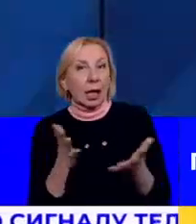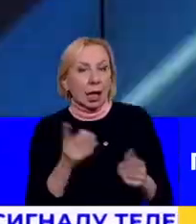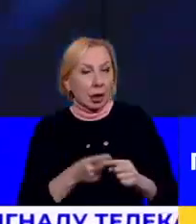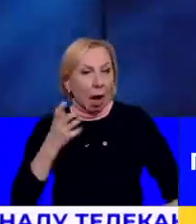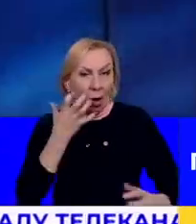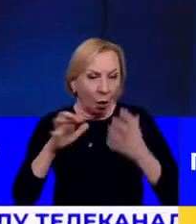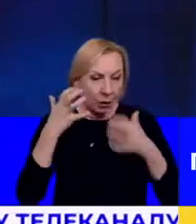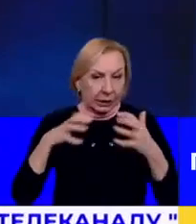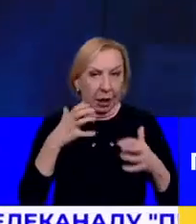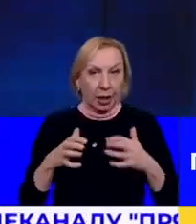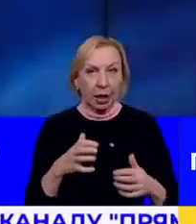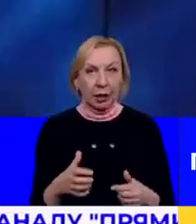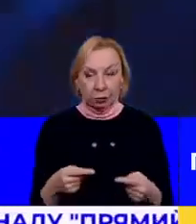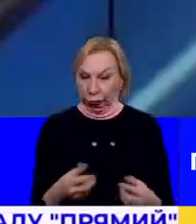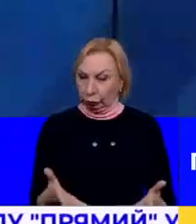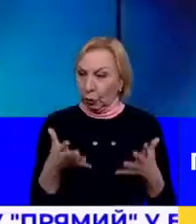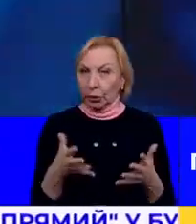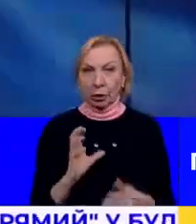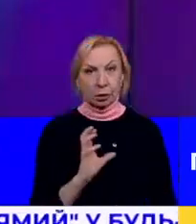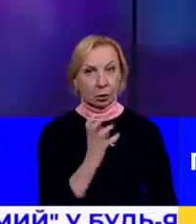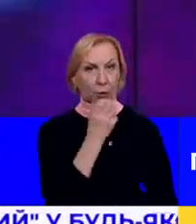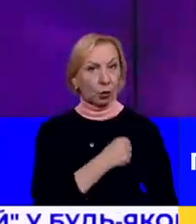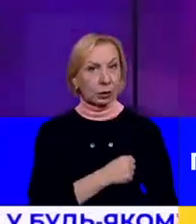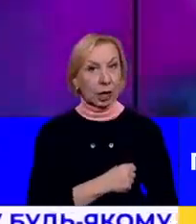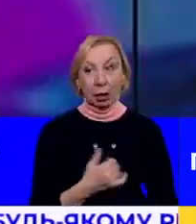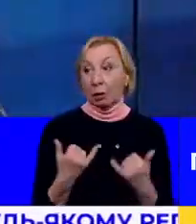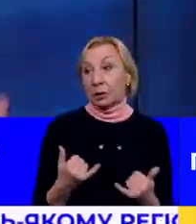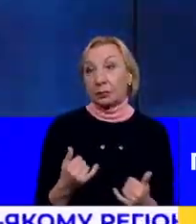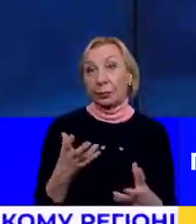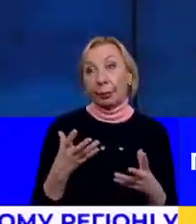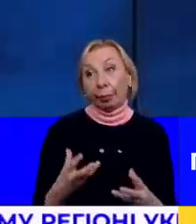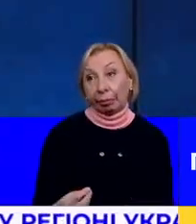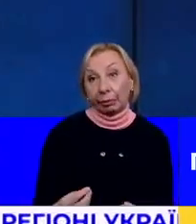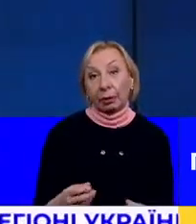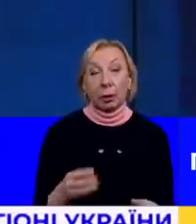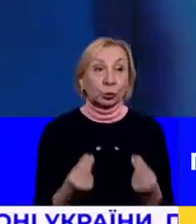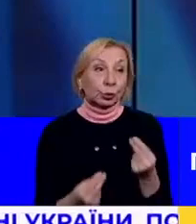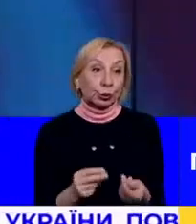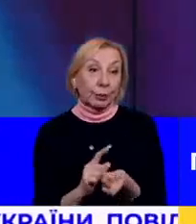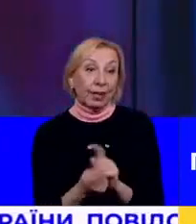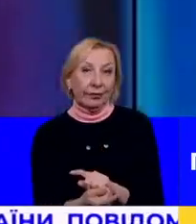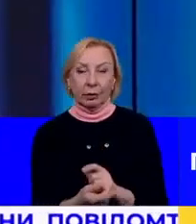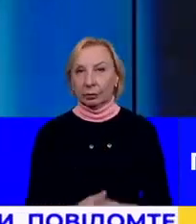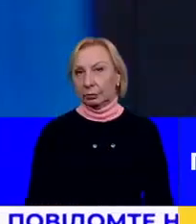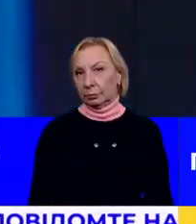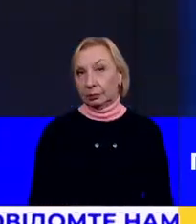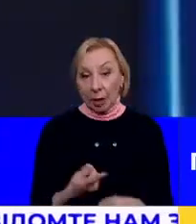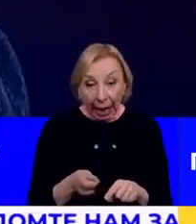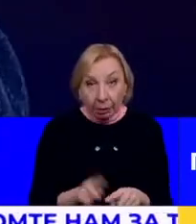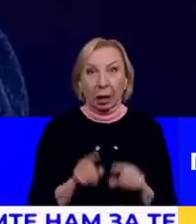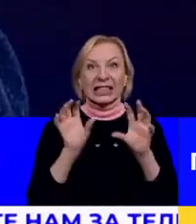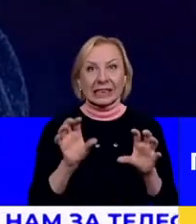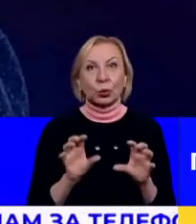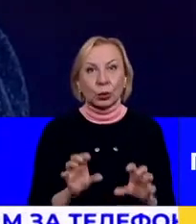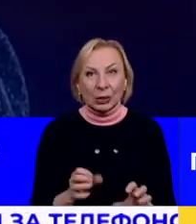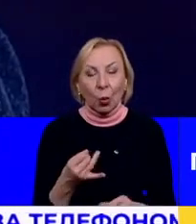острая, четкая, даже такая серьезная. Сегодня, типа, вот как-то вот мы в шутки все перевели. Нет, это конституционный кризис. У